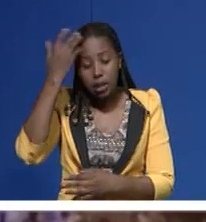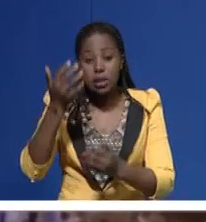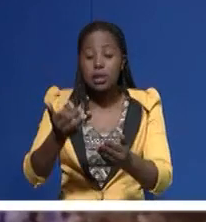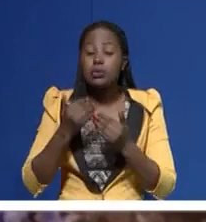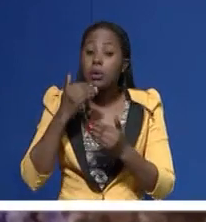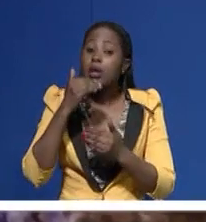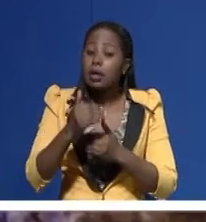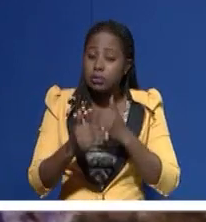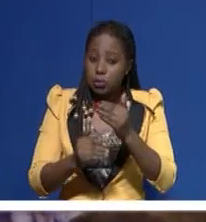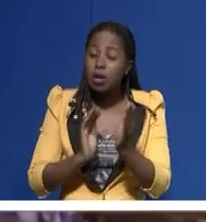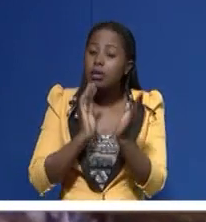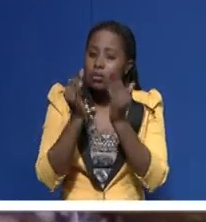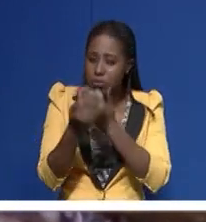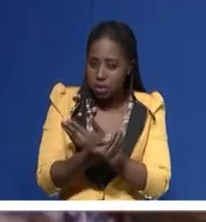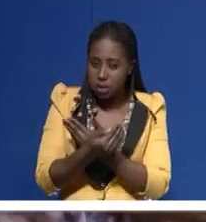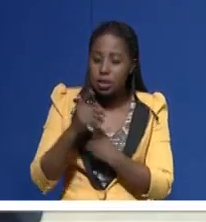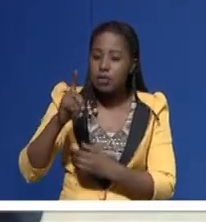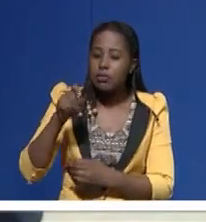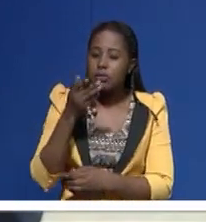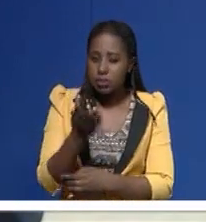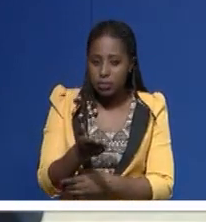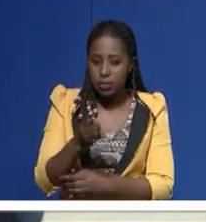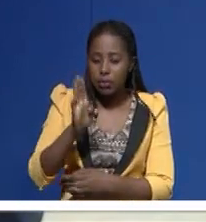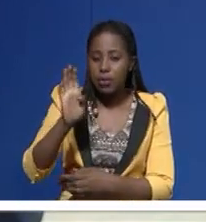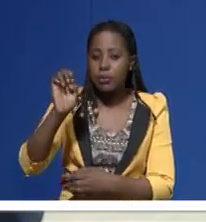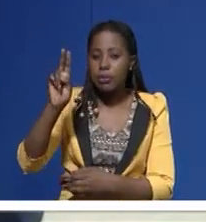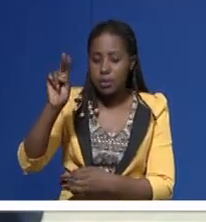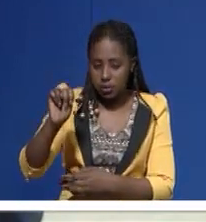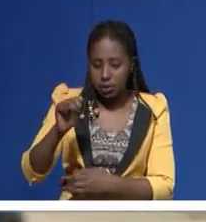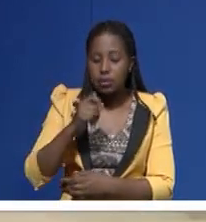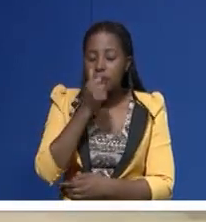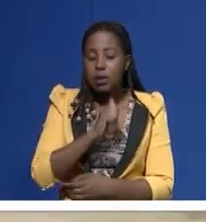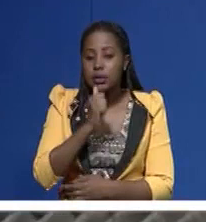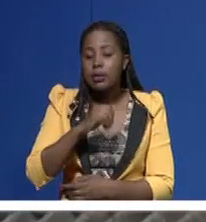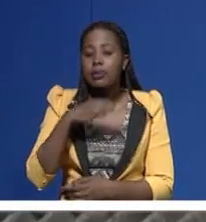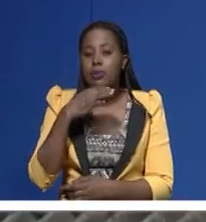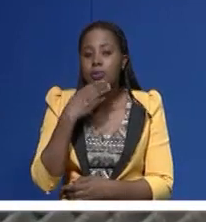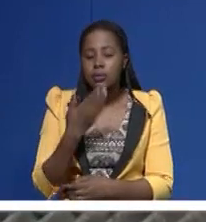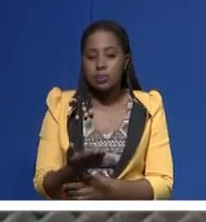inachukua hatua za kudhibiti virusi hivyo. Ben Mongonda, Azam News.